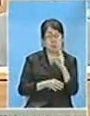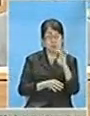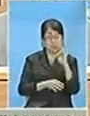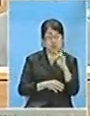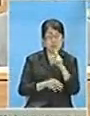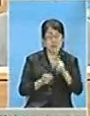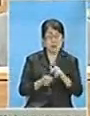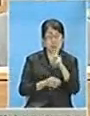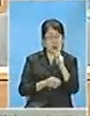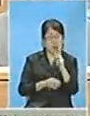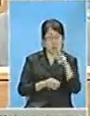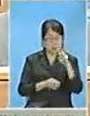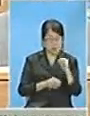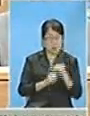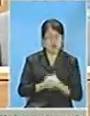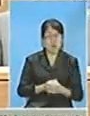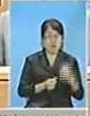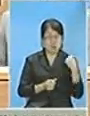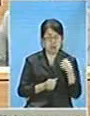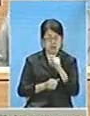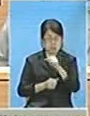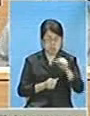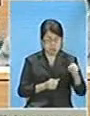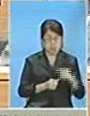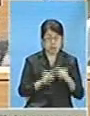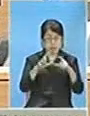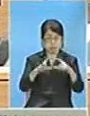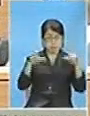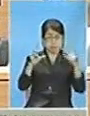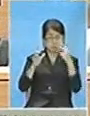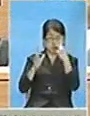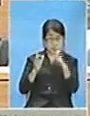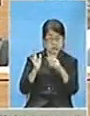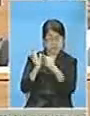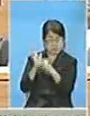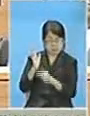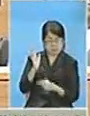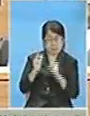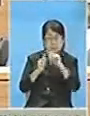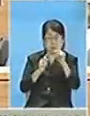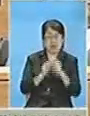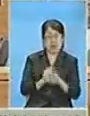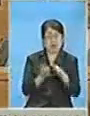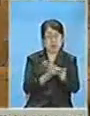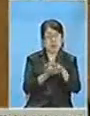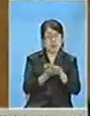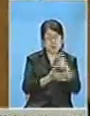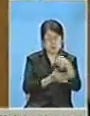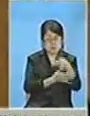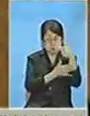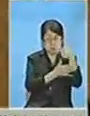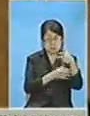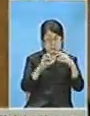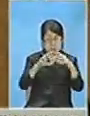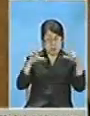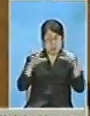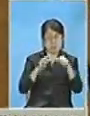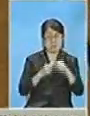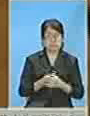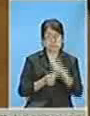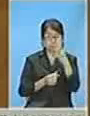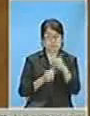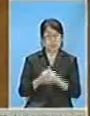ดังนี้ซึ่งผมได้ขยายให้มาในชาร์ตที่ให้ดูนี้นะครับท่านประธานขออนุญาตกล้องติดตามมาด้วยนะครับนี่คือพื้น